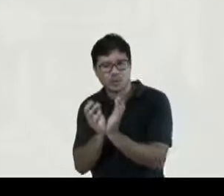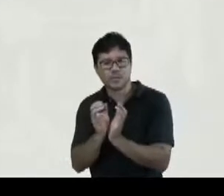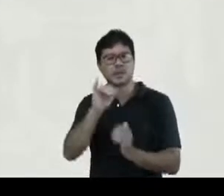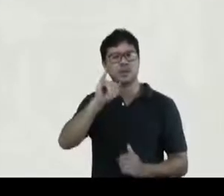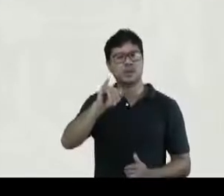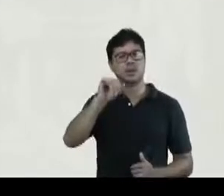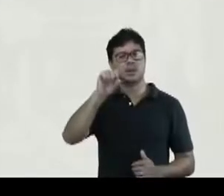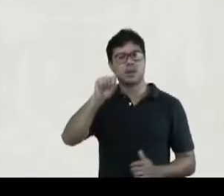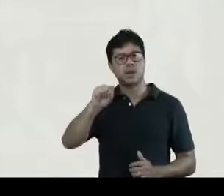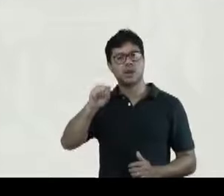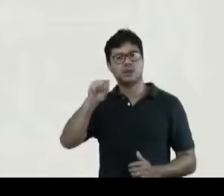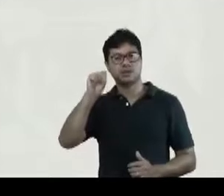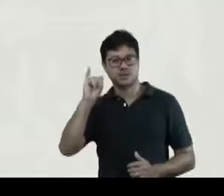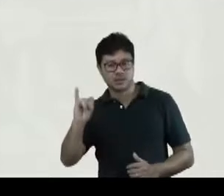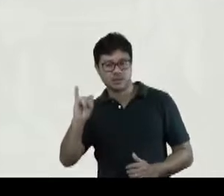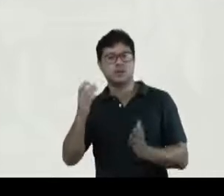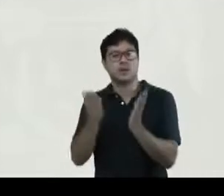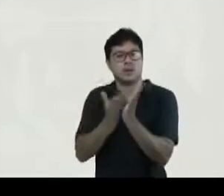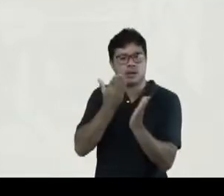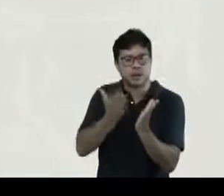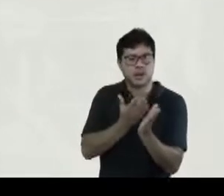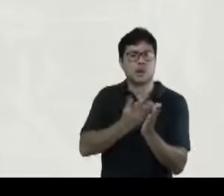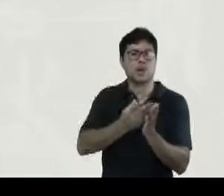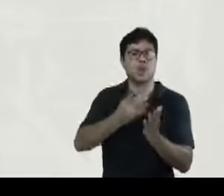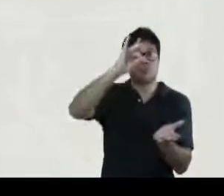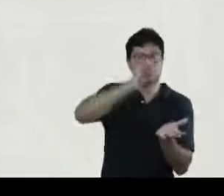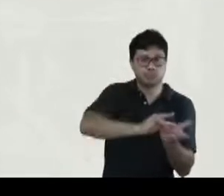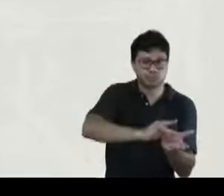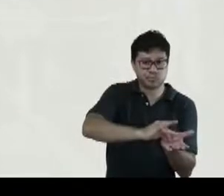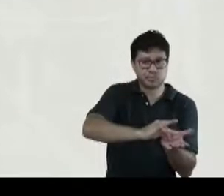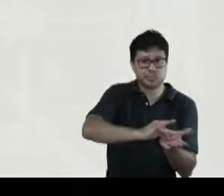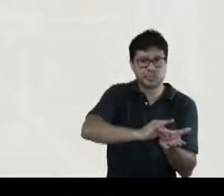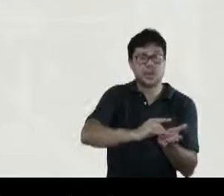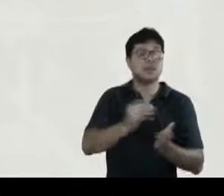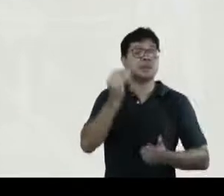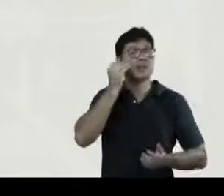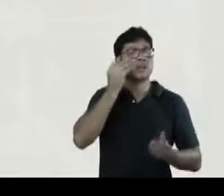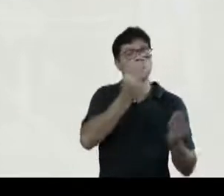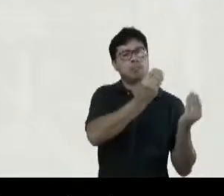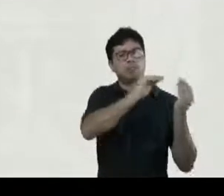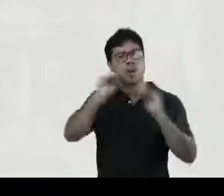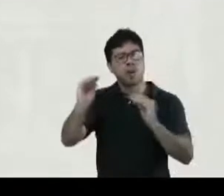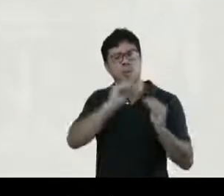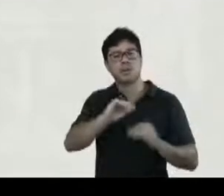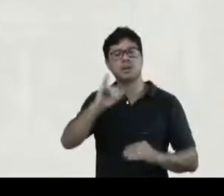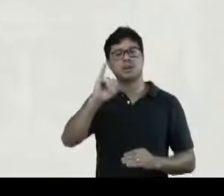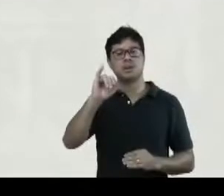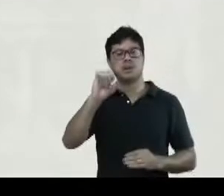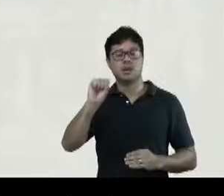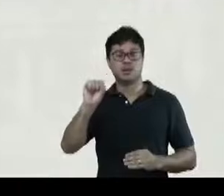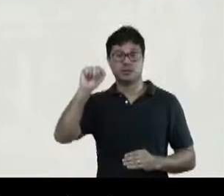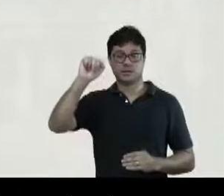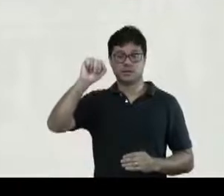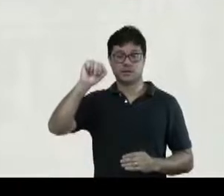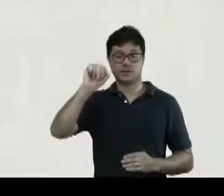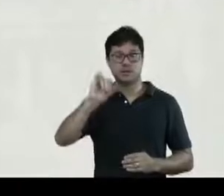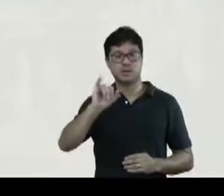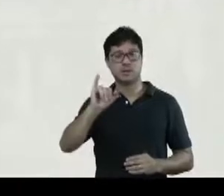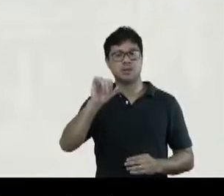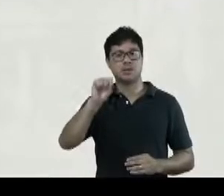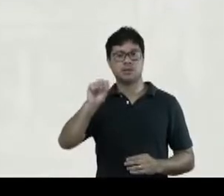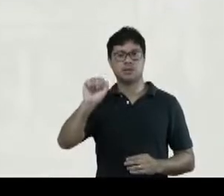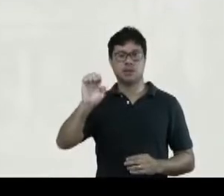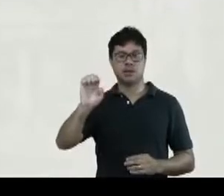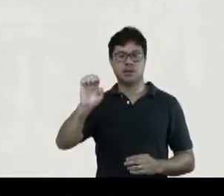versuchen gerade eine ISMI einzuführen, die eine Handschrift als Objekt der realen